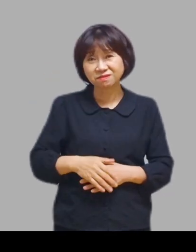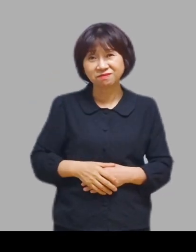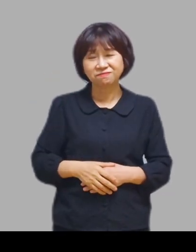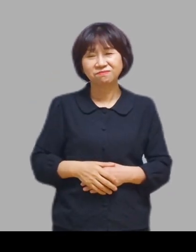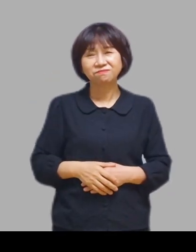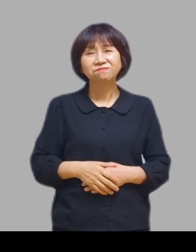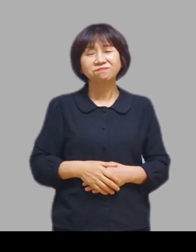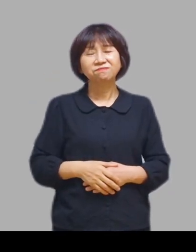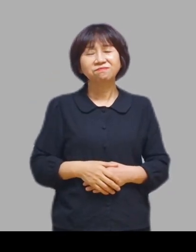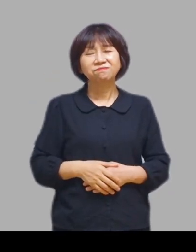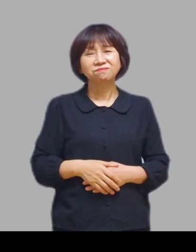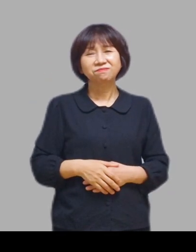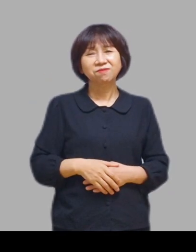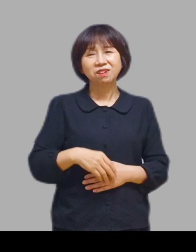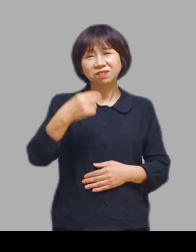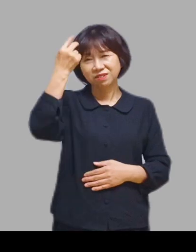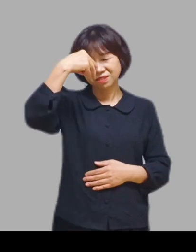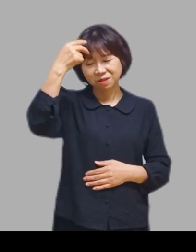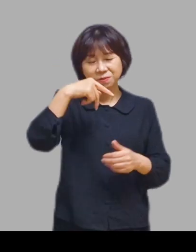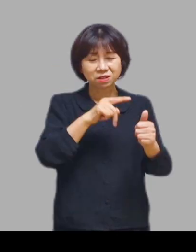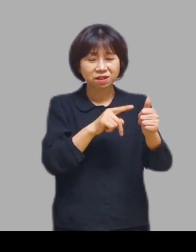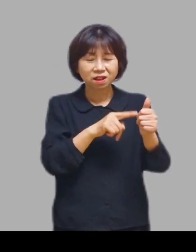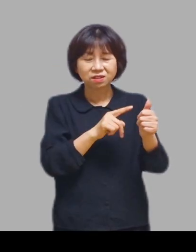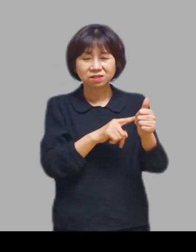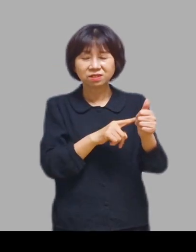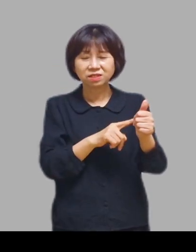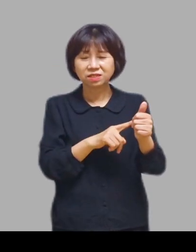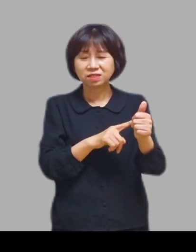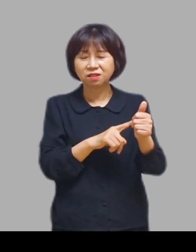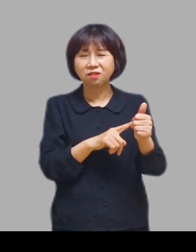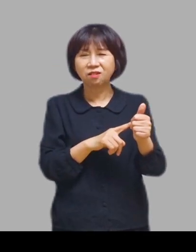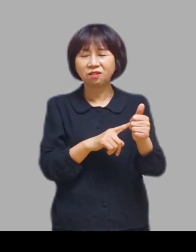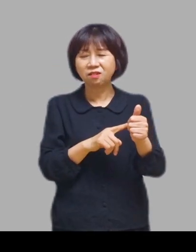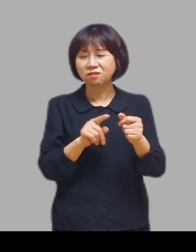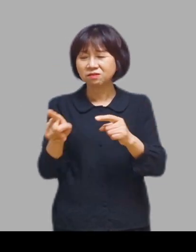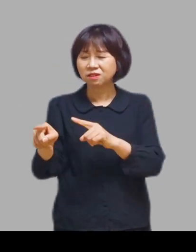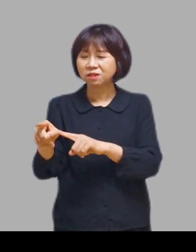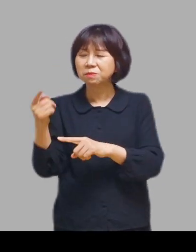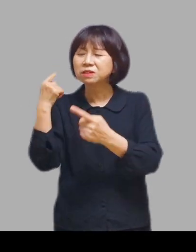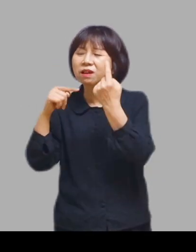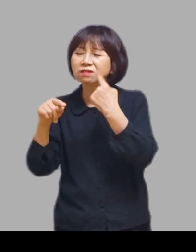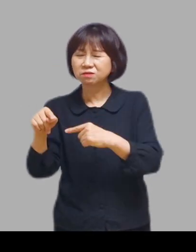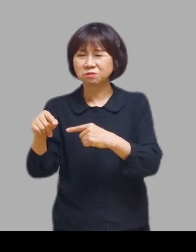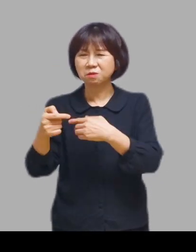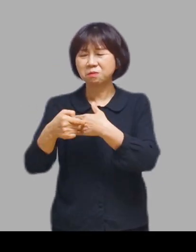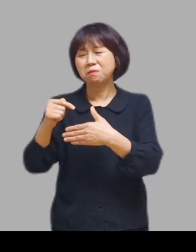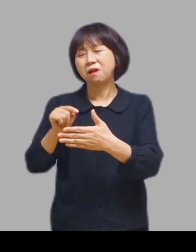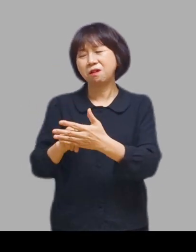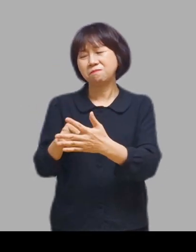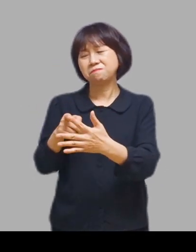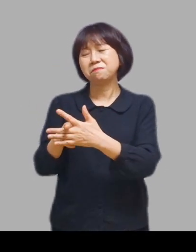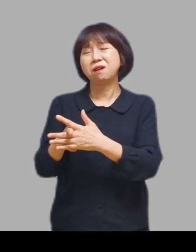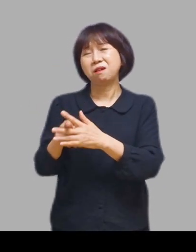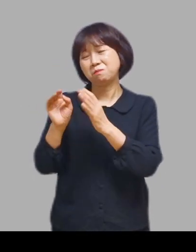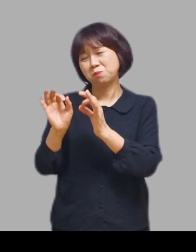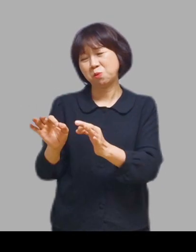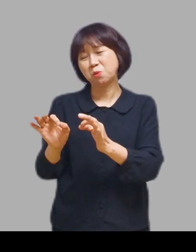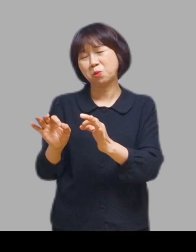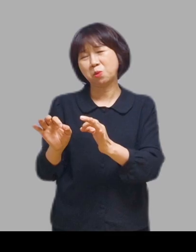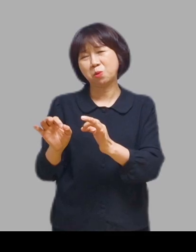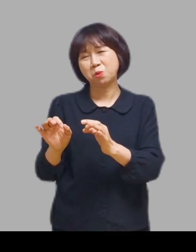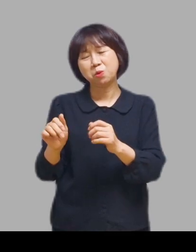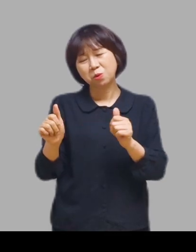선한 사마리아 사람은요, 먼저 상대의 상처를 마음으로 받습니다. 그리고 그 마음이 발걸음을